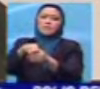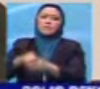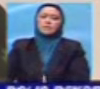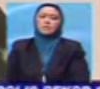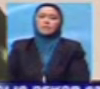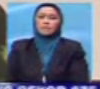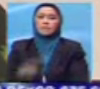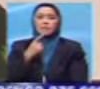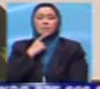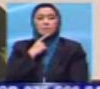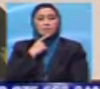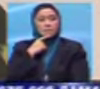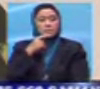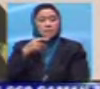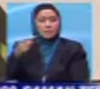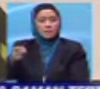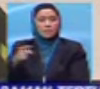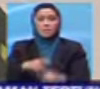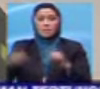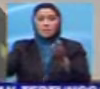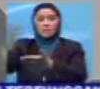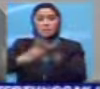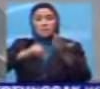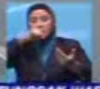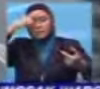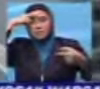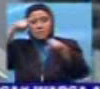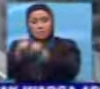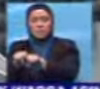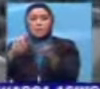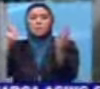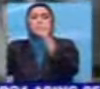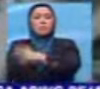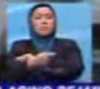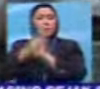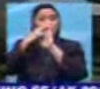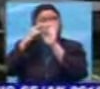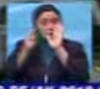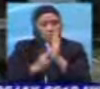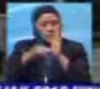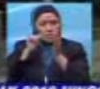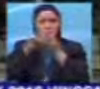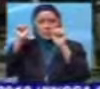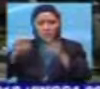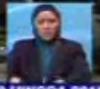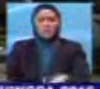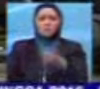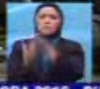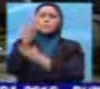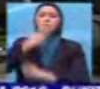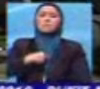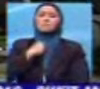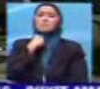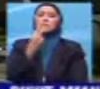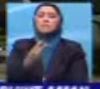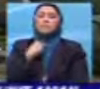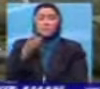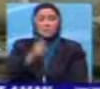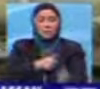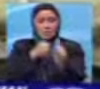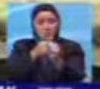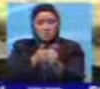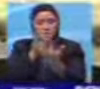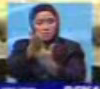Mengulas lanjut, beliau memaklumkan pihak yang tidak bersetuju dengan pindaan akta itu boleh menyuarakan bantahan mereka melalui saluran yang